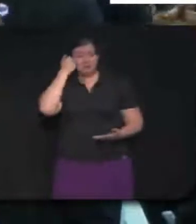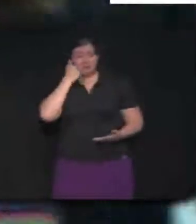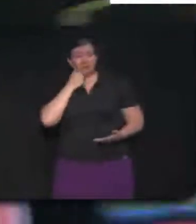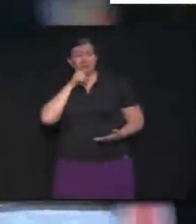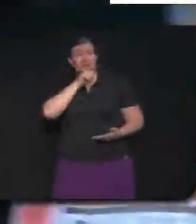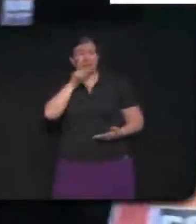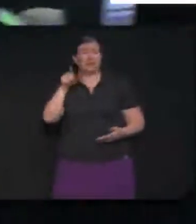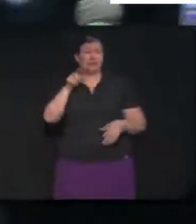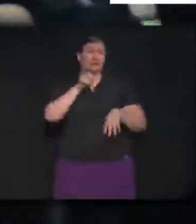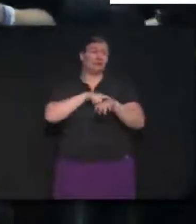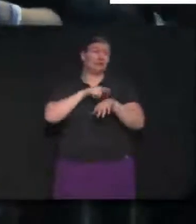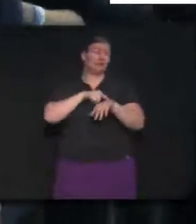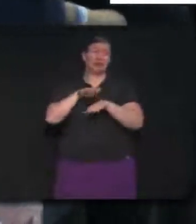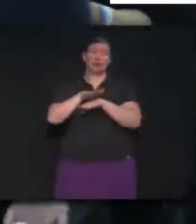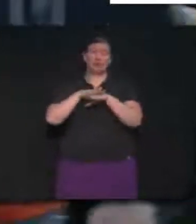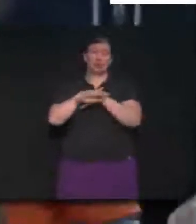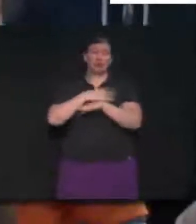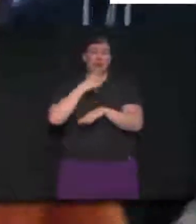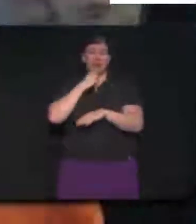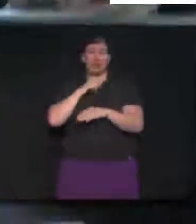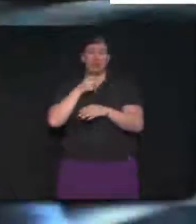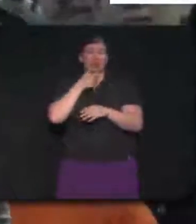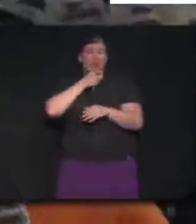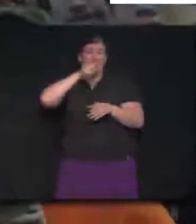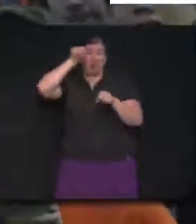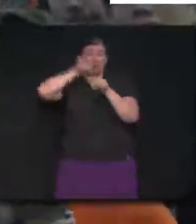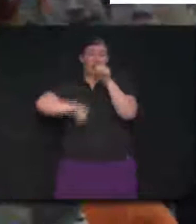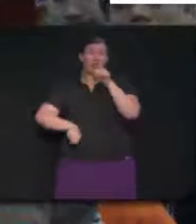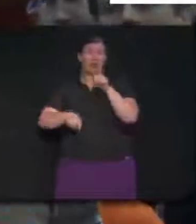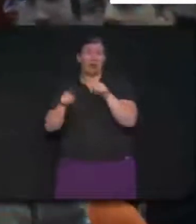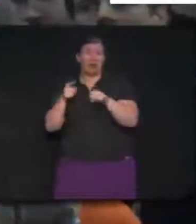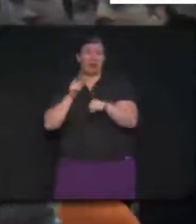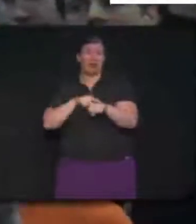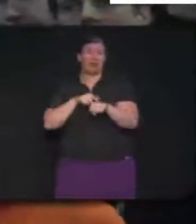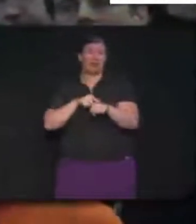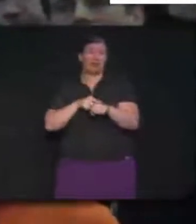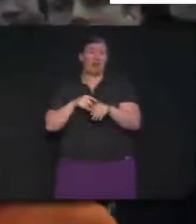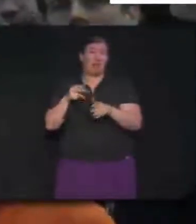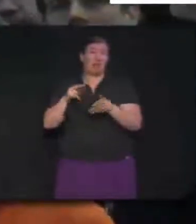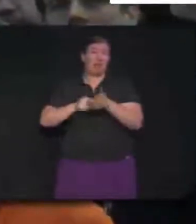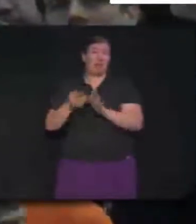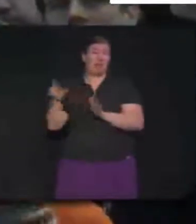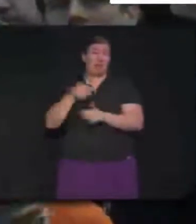drauf ich will euch nicht das Wort erwürgen aber ich muss den Zeitplan durchziehen